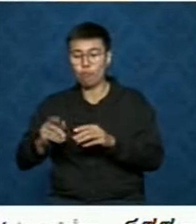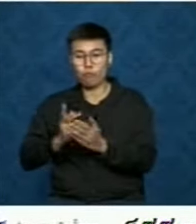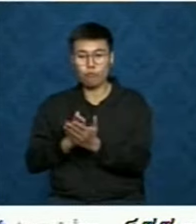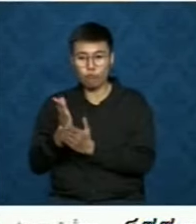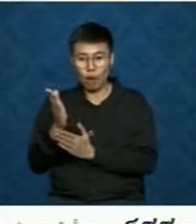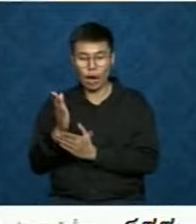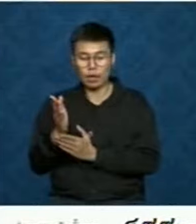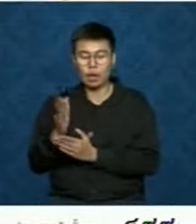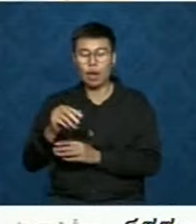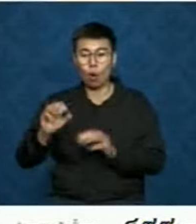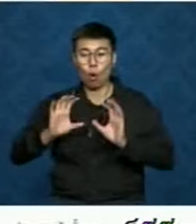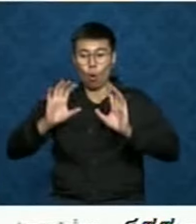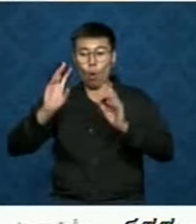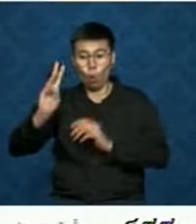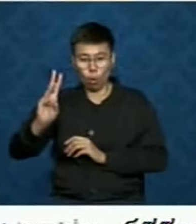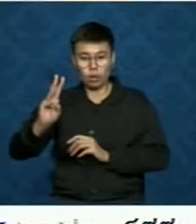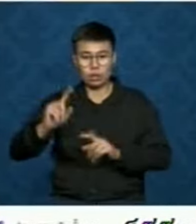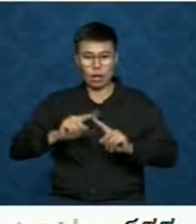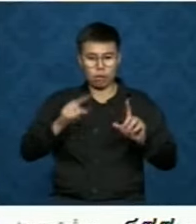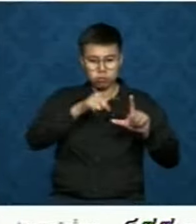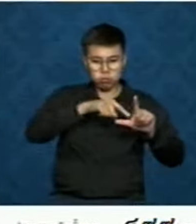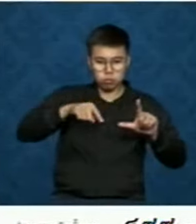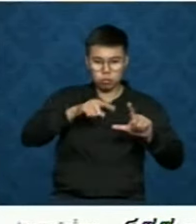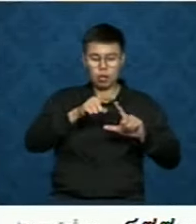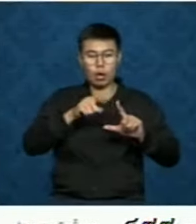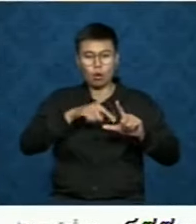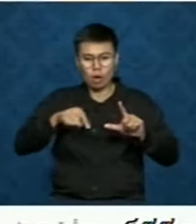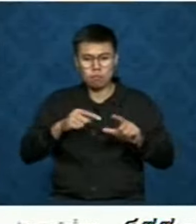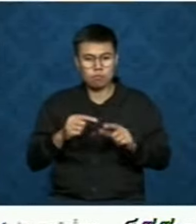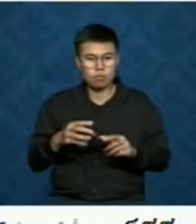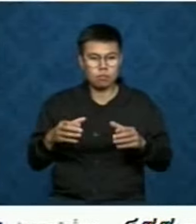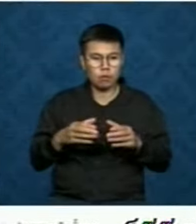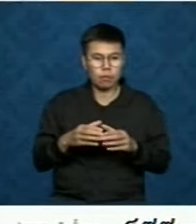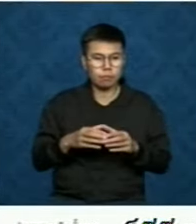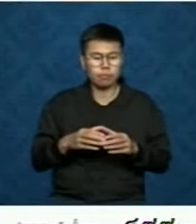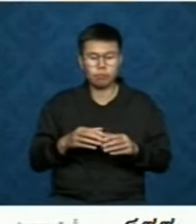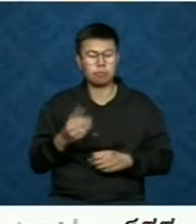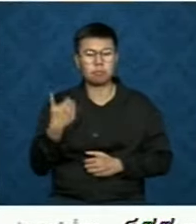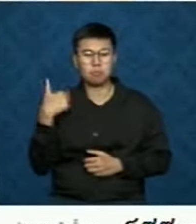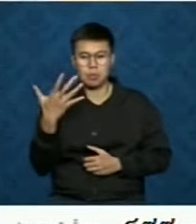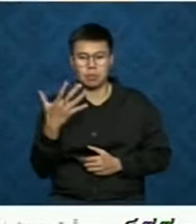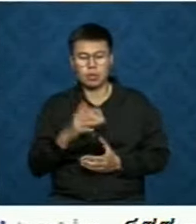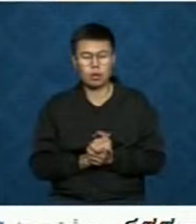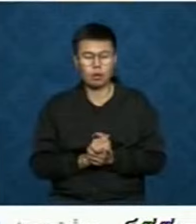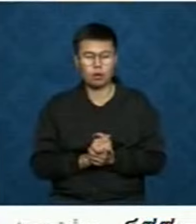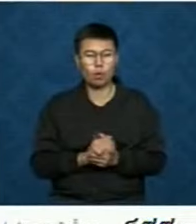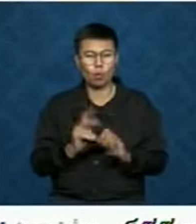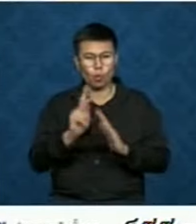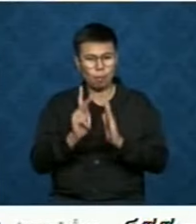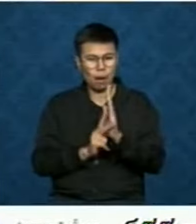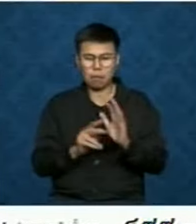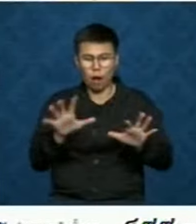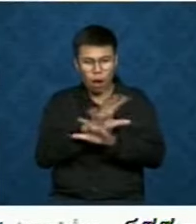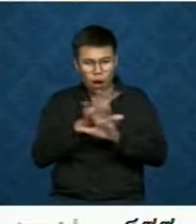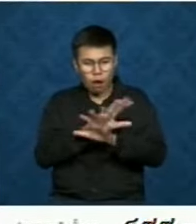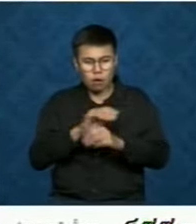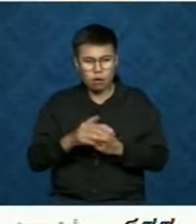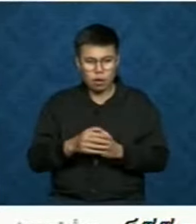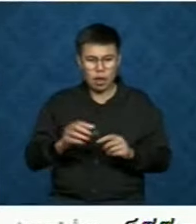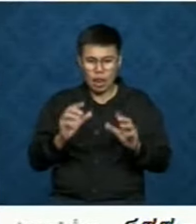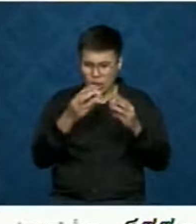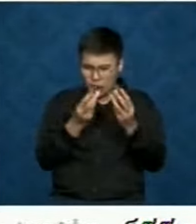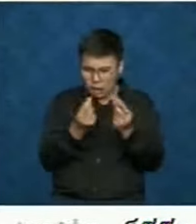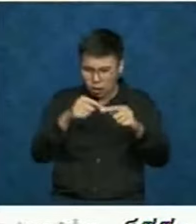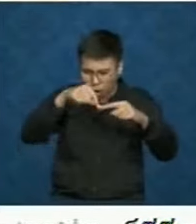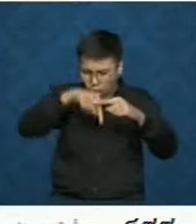หายไปไหนเกิดอะไรขึ้นนี่ต้องการตัดตอนเต้าไกลแล้วเหรอครับกฎหมายแบบนี้หลักการคล้ายกันครับอย่าไปงงรายละเอียดครับรายละเอียดก็